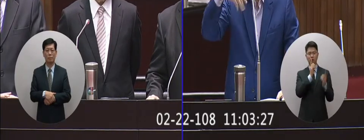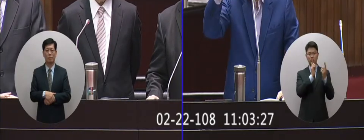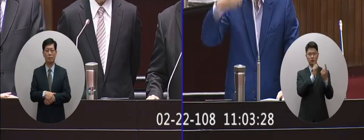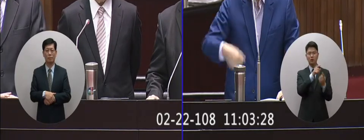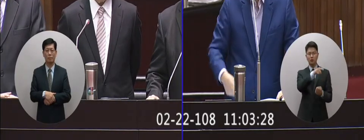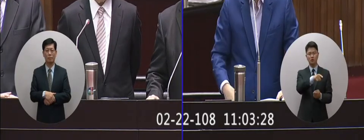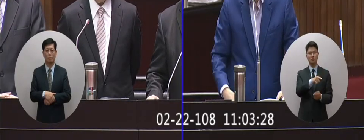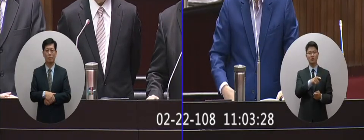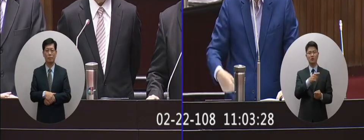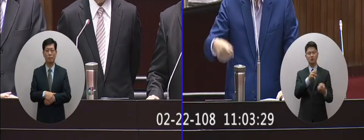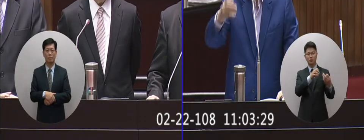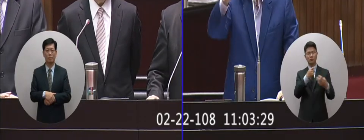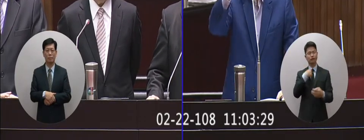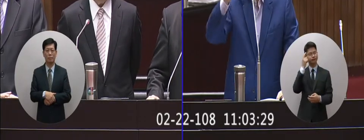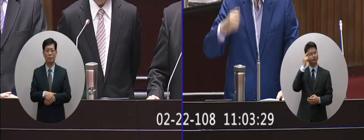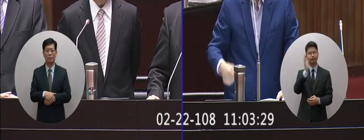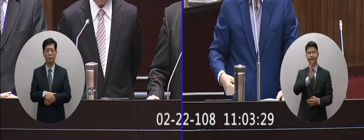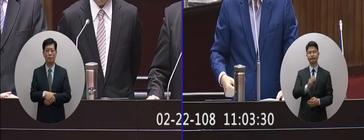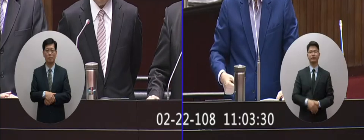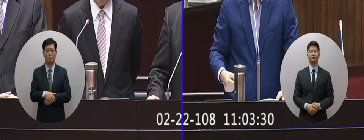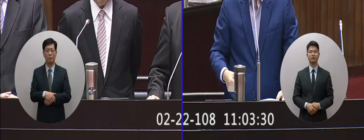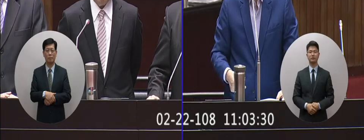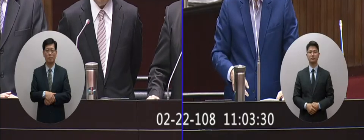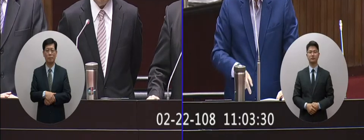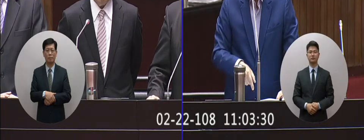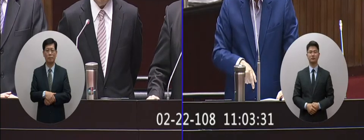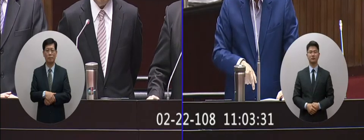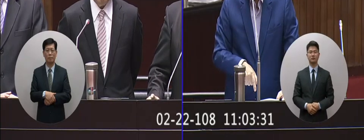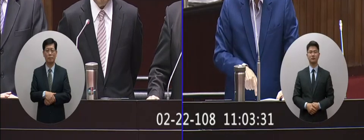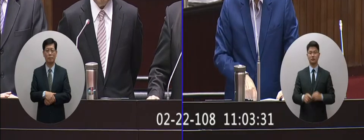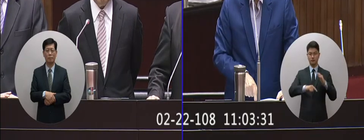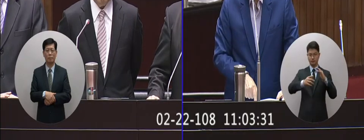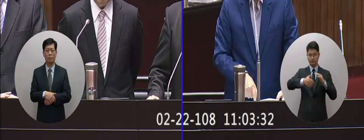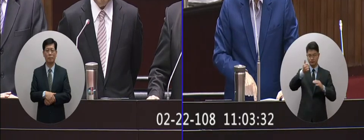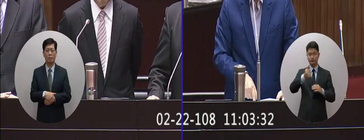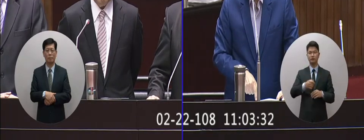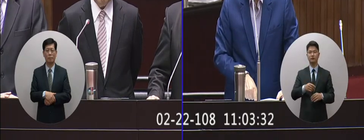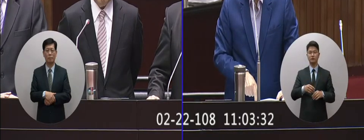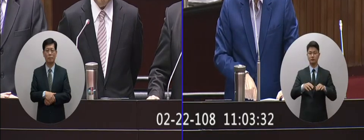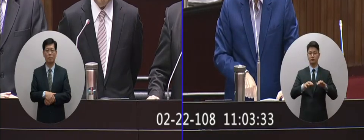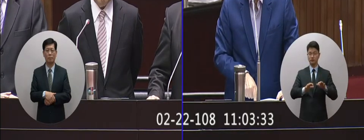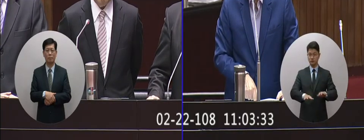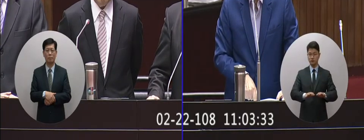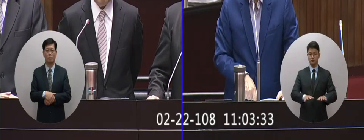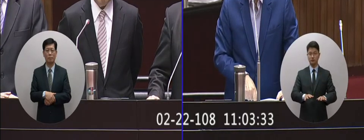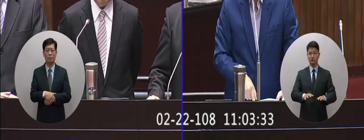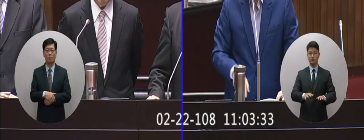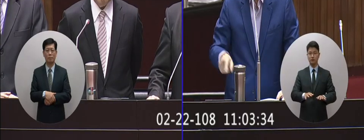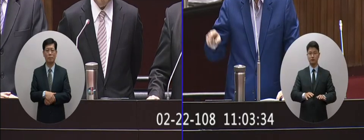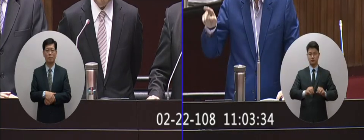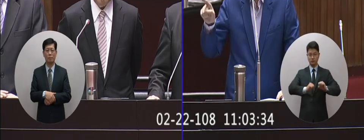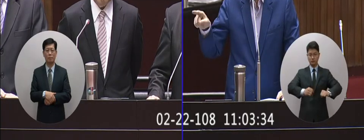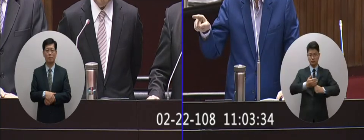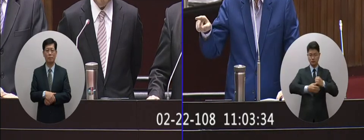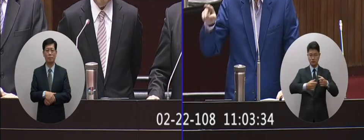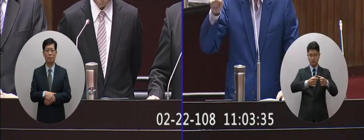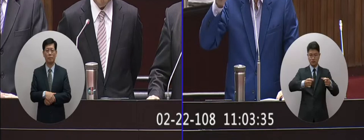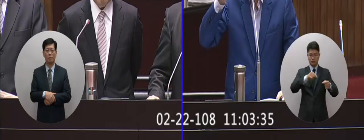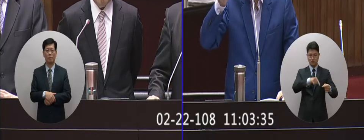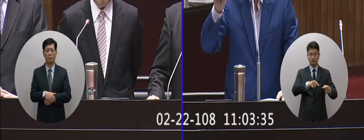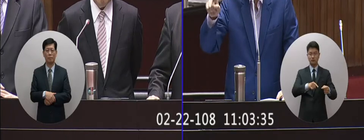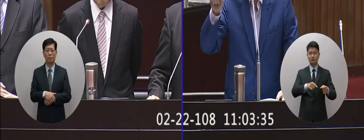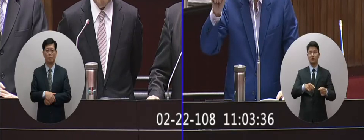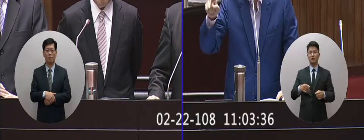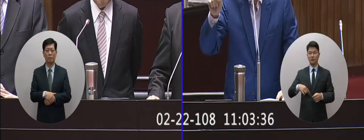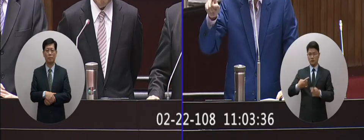跟他来对话的哈，院长。自然人，我们健保卡都可以取代自然人凭证